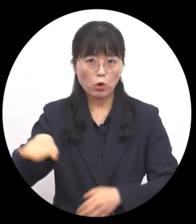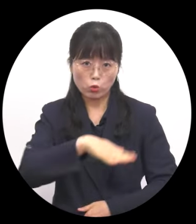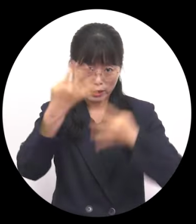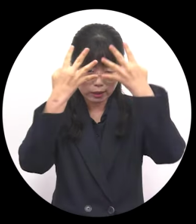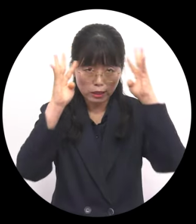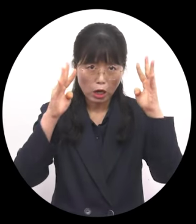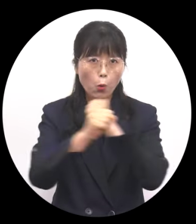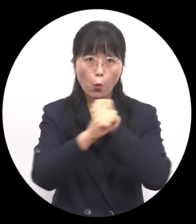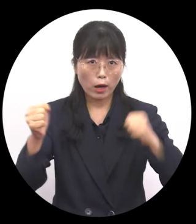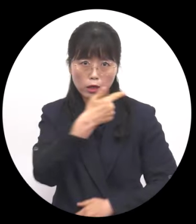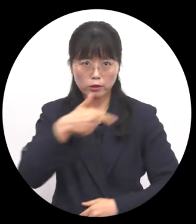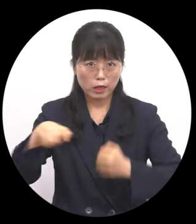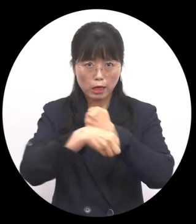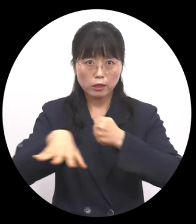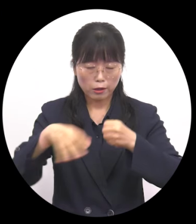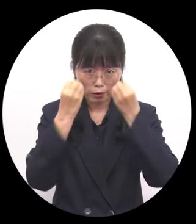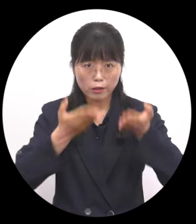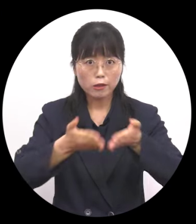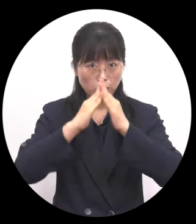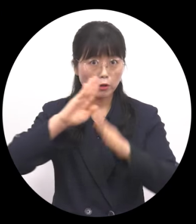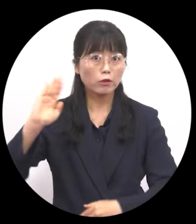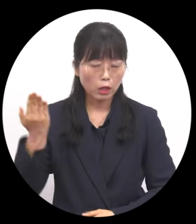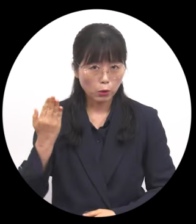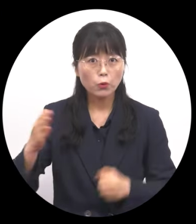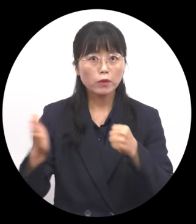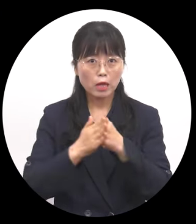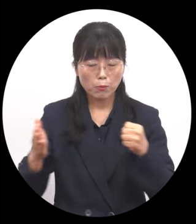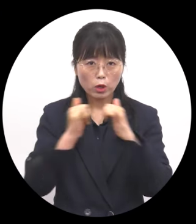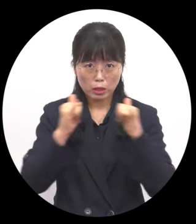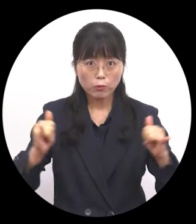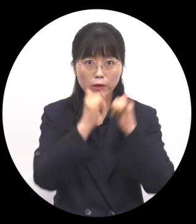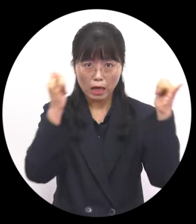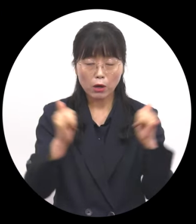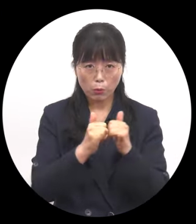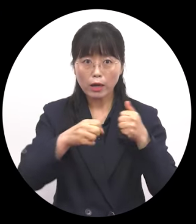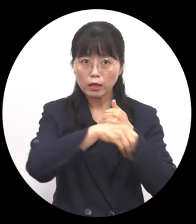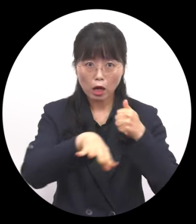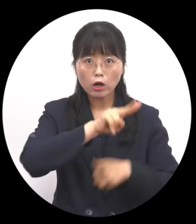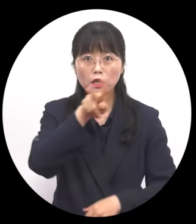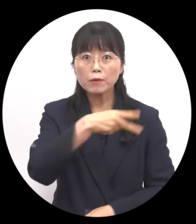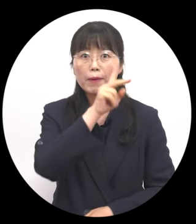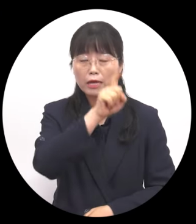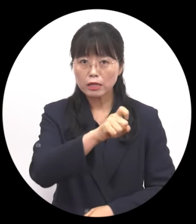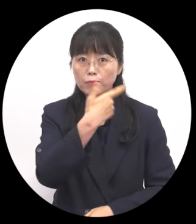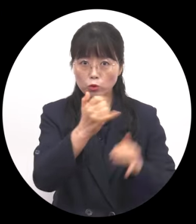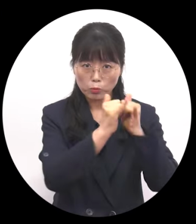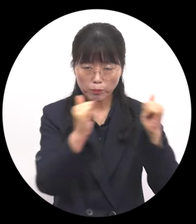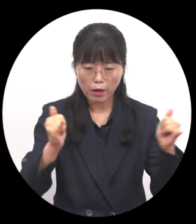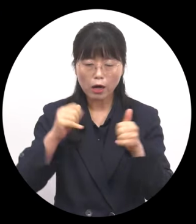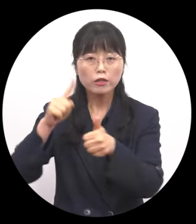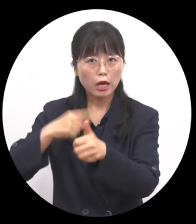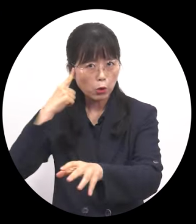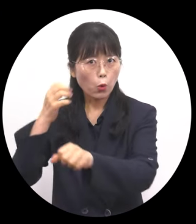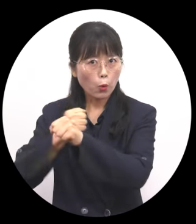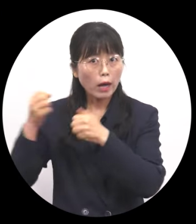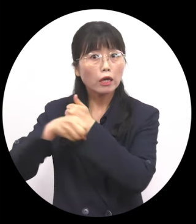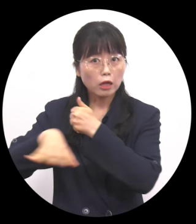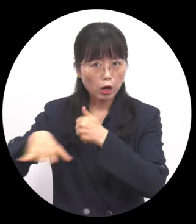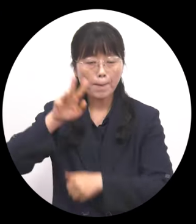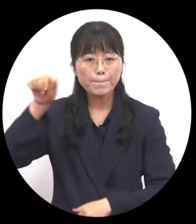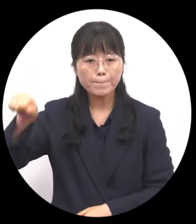대학도 광역 대계열이 신설이 되었고요. 그래서 인문사회 계열에서 216명, 자연공학